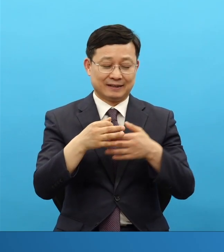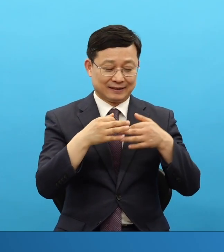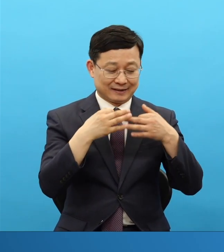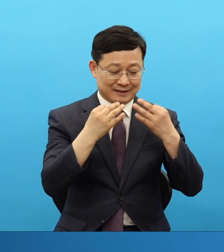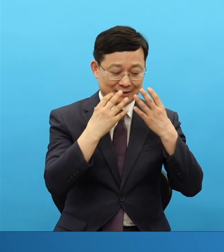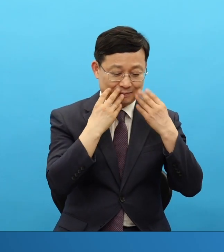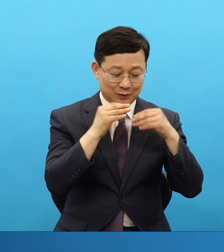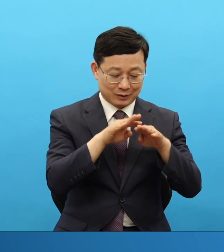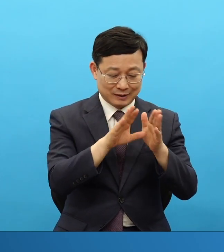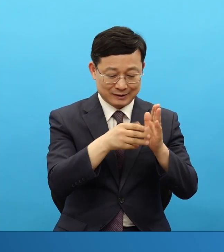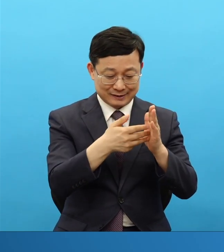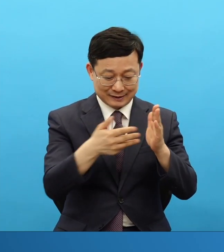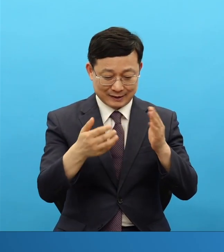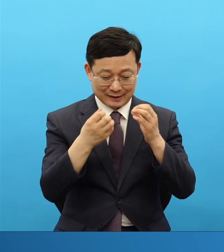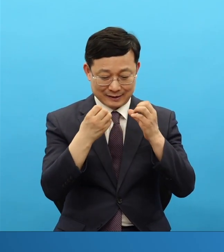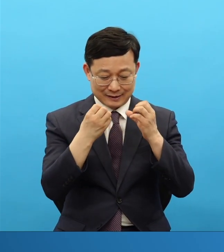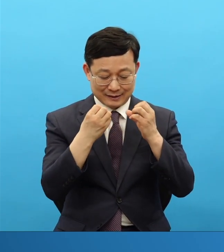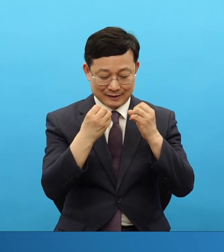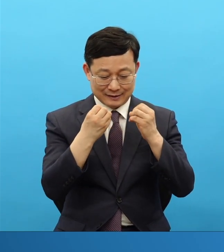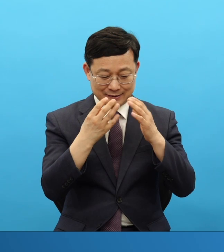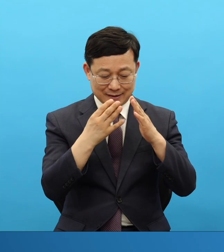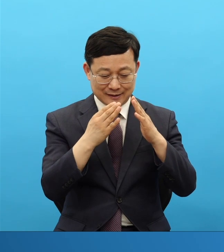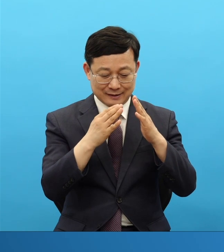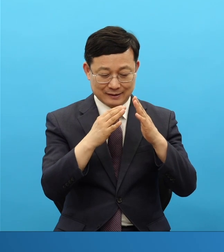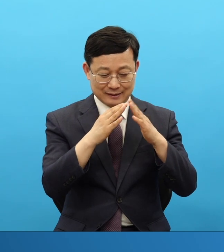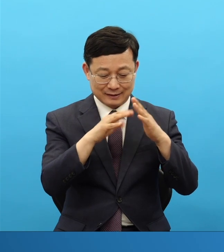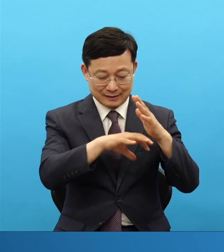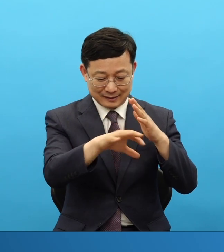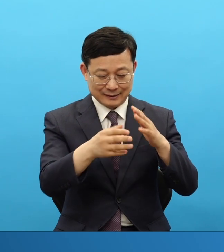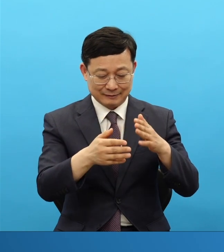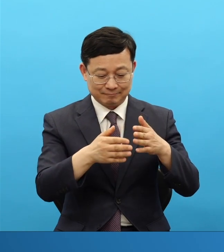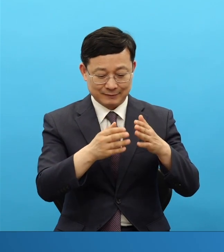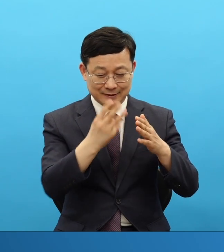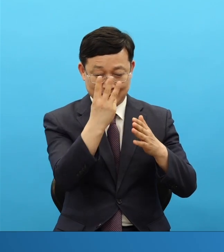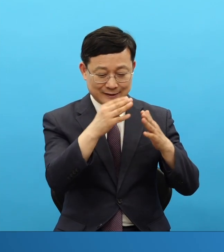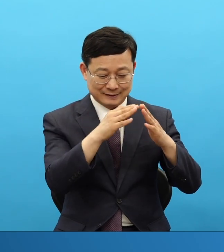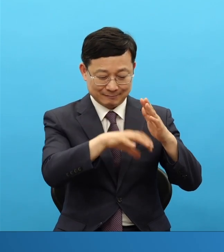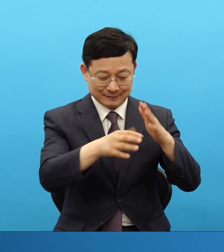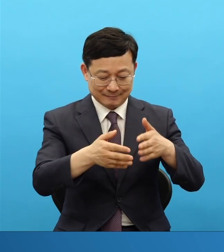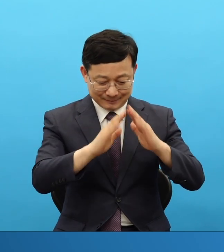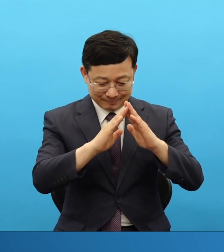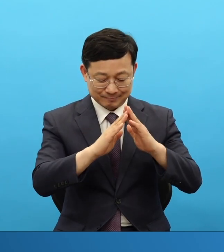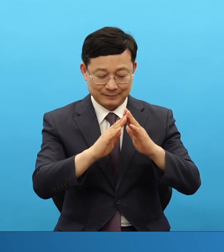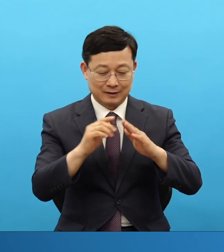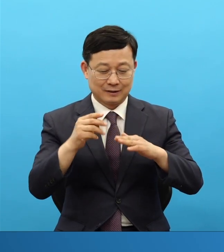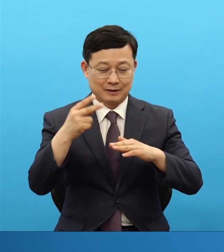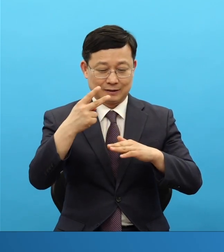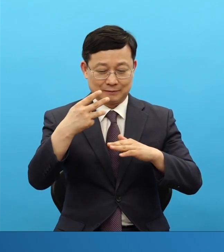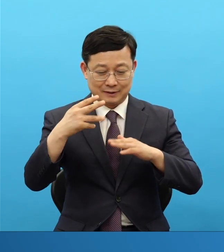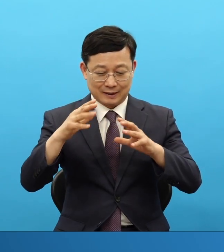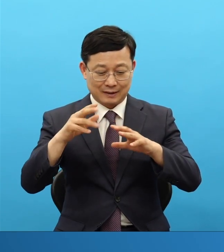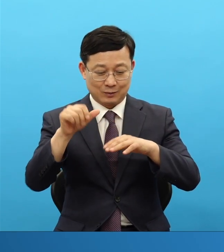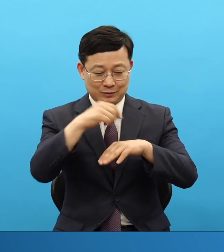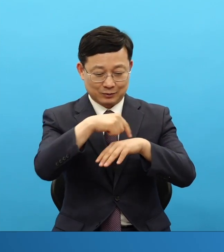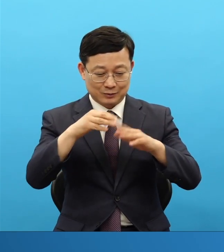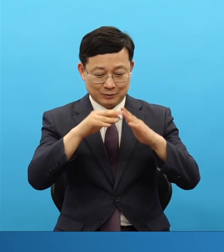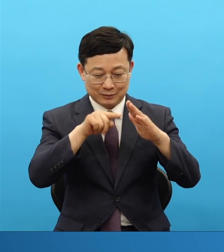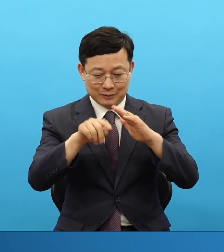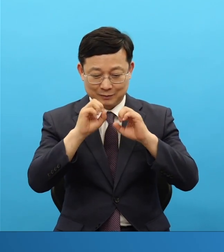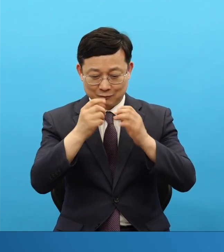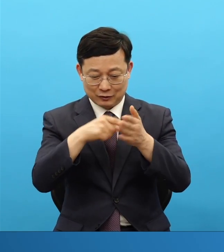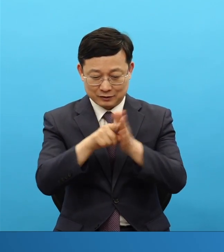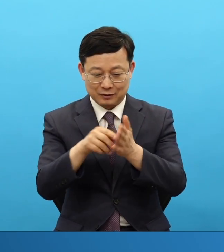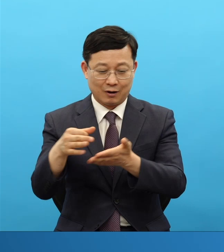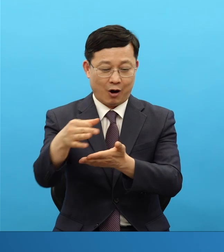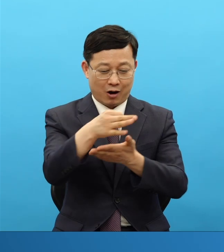3절 5천 종족 살릴 헌금을 하나님께 드리겠습니다. We'll give offering to God that will save the 237 nations and the 5,000 tribes to the